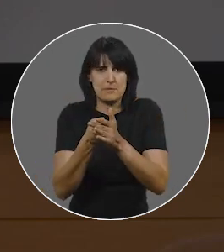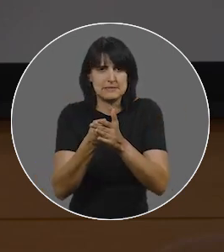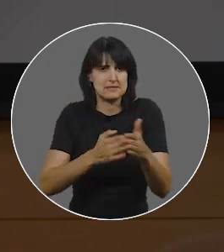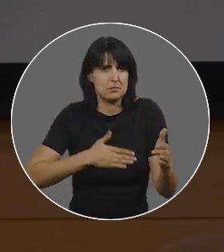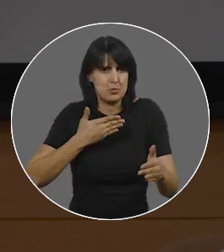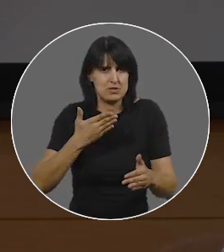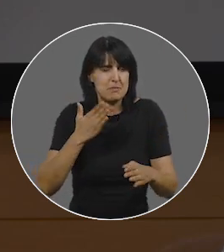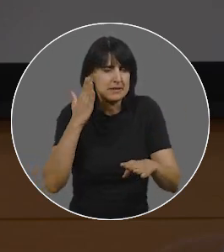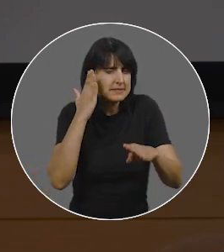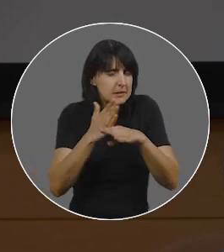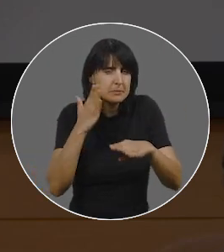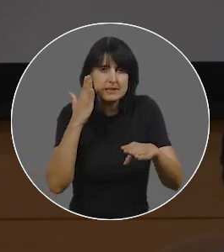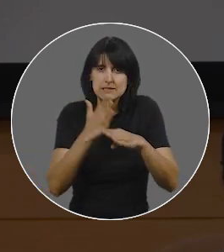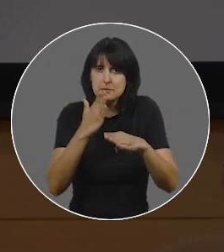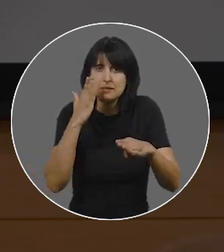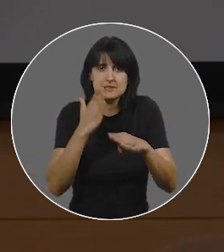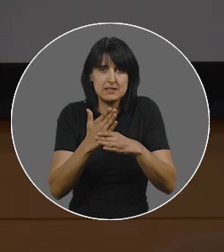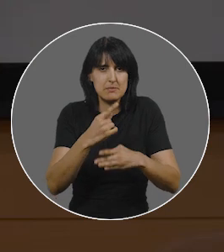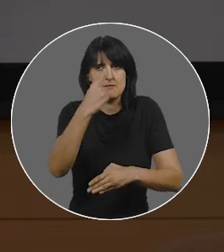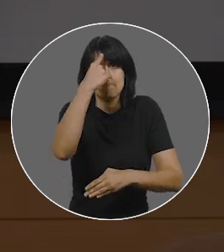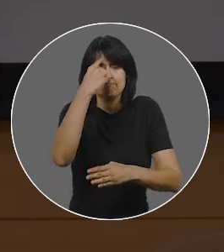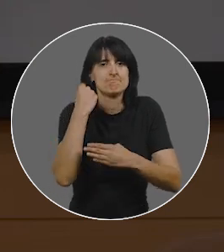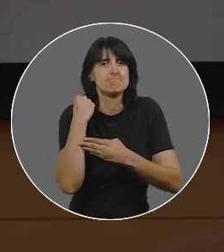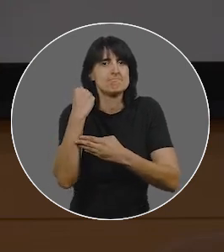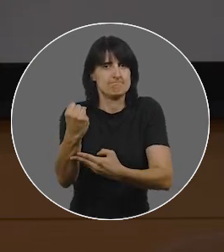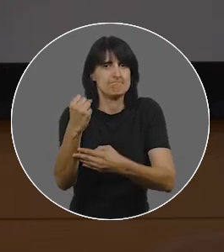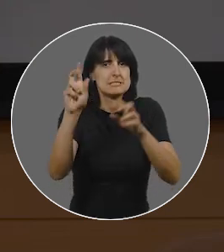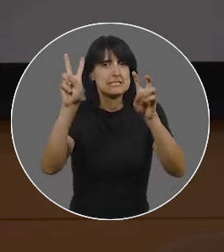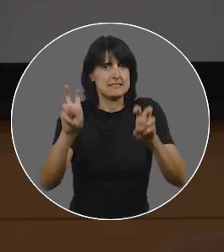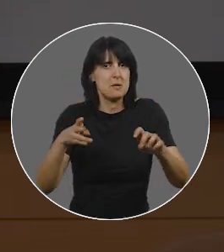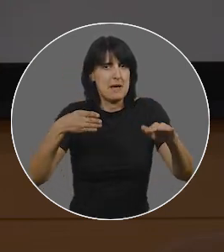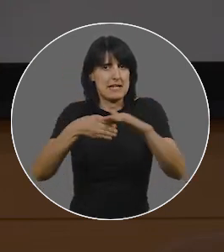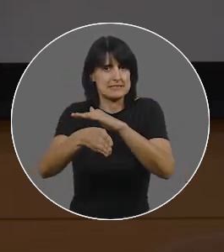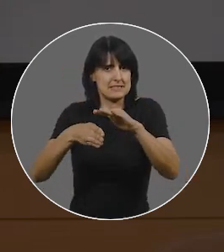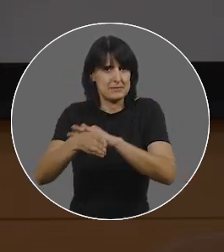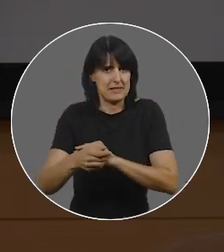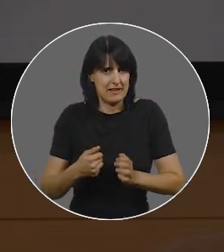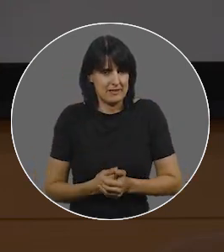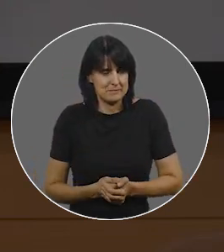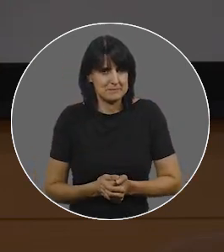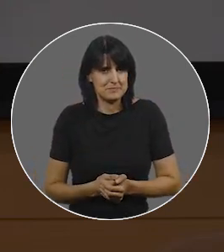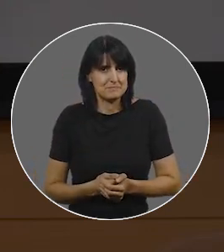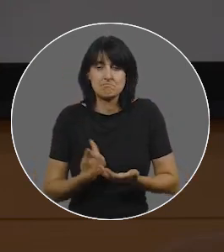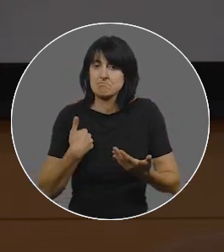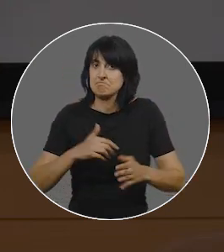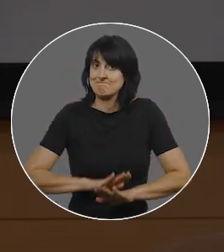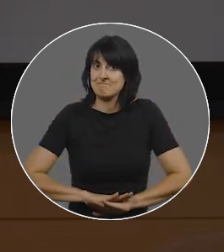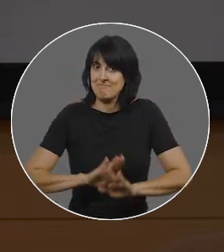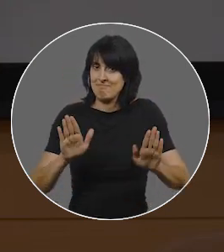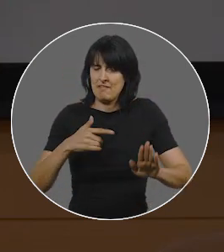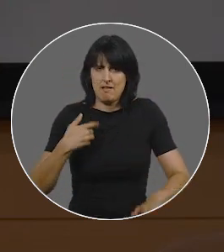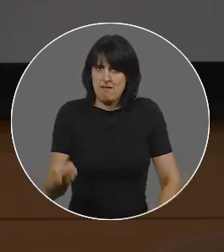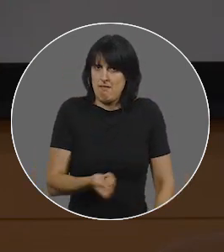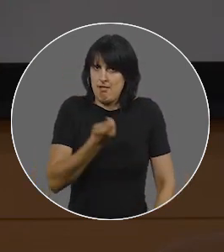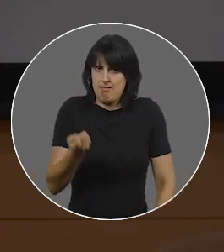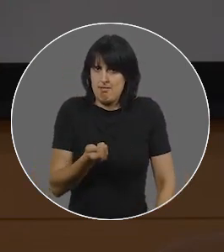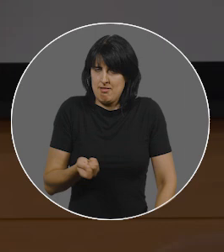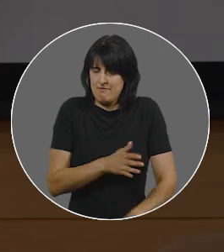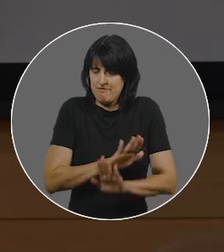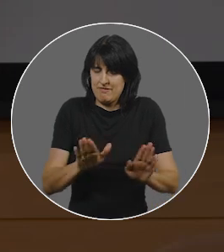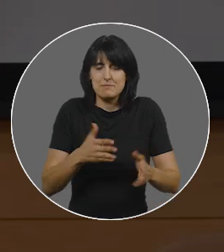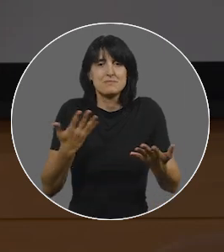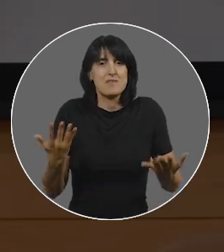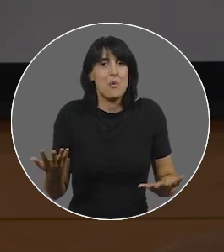nostres possibilitats, sempre, sempre recolzar el tema de l'accessibilitat. I ja com que deia, sense més, que m'enrotllo